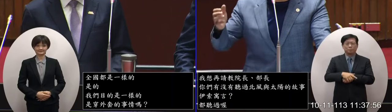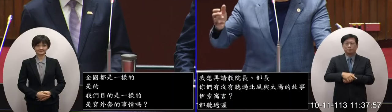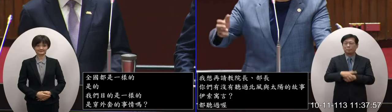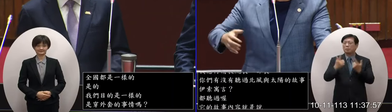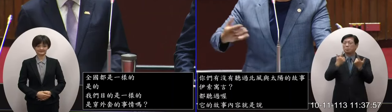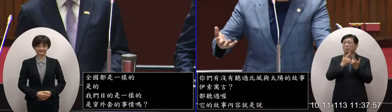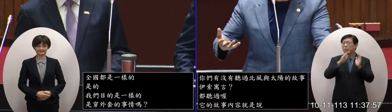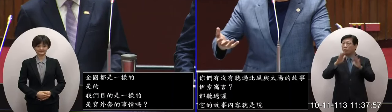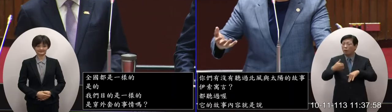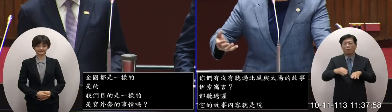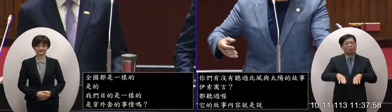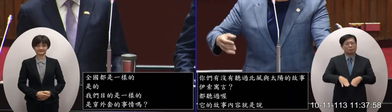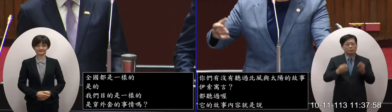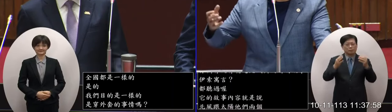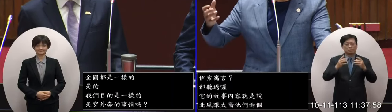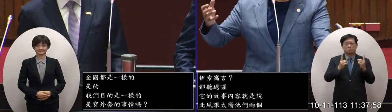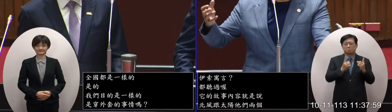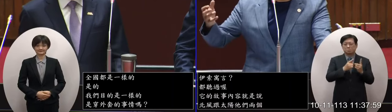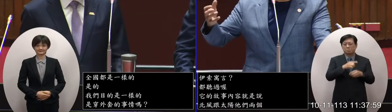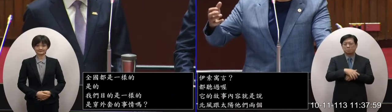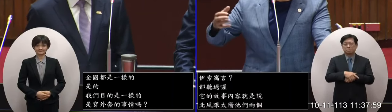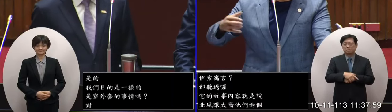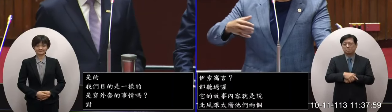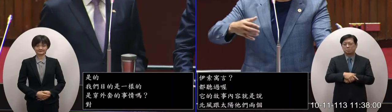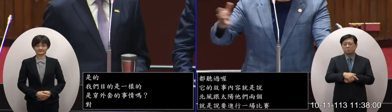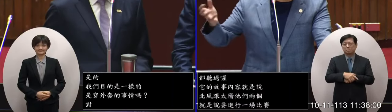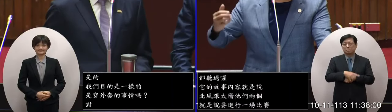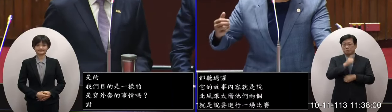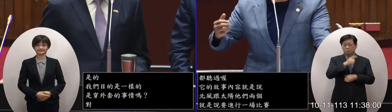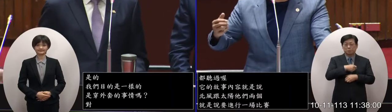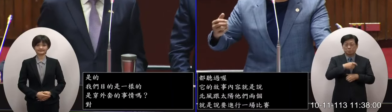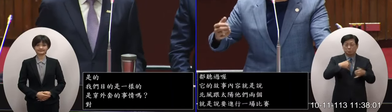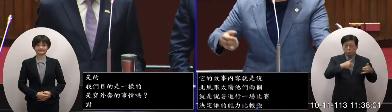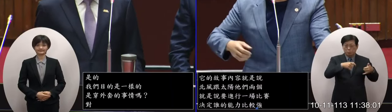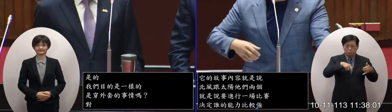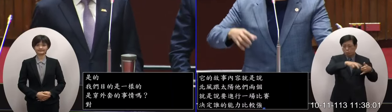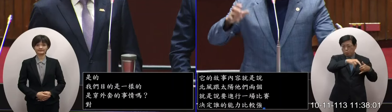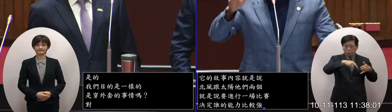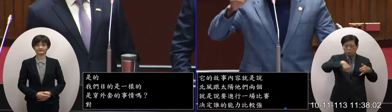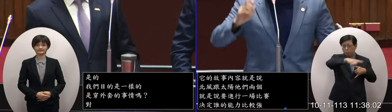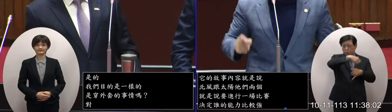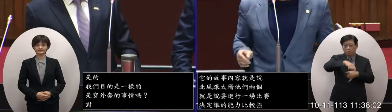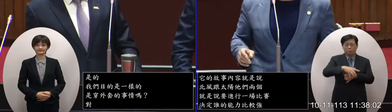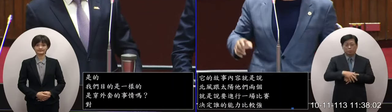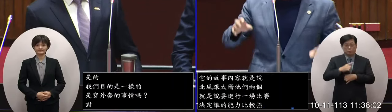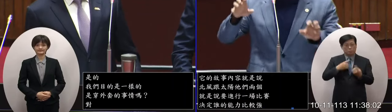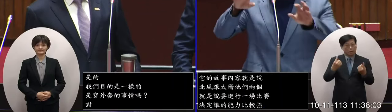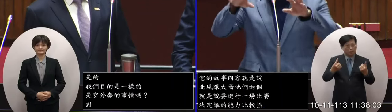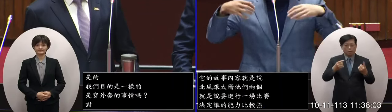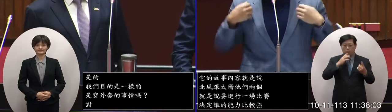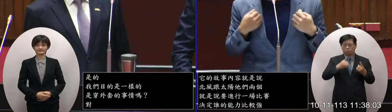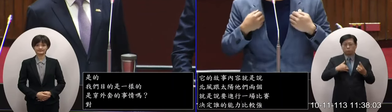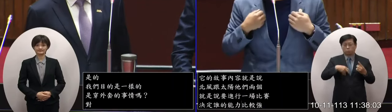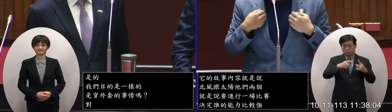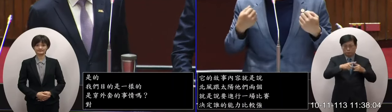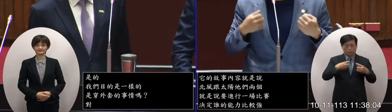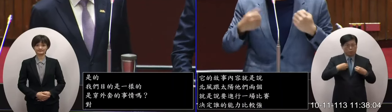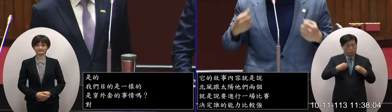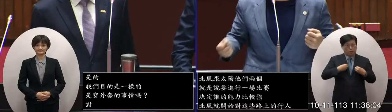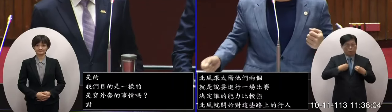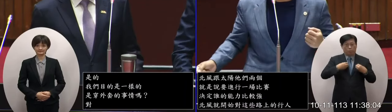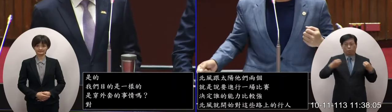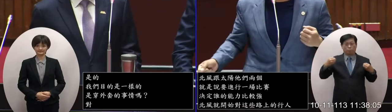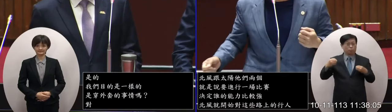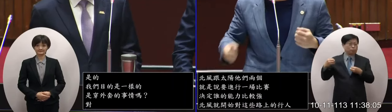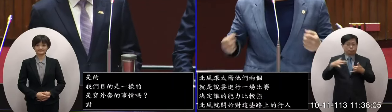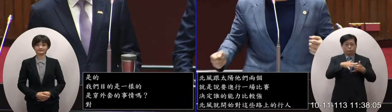北风就开始对这些路上的行人就是他们的比赛就是说要把行人的外套大衣